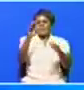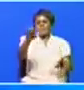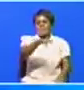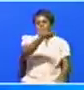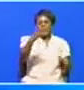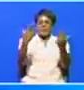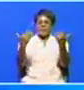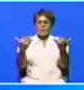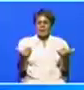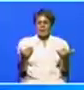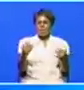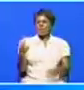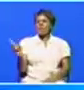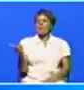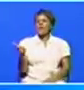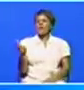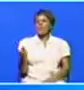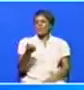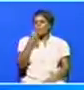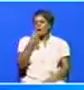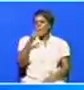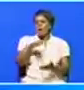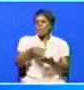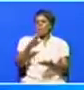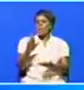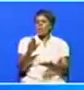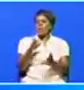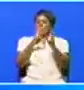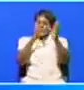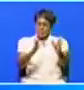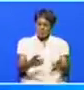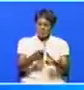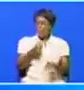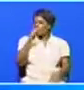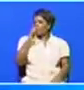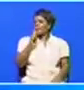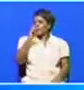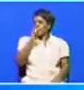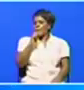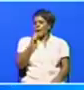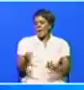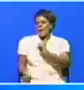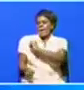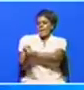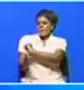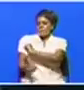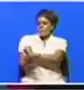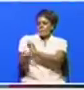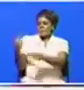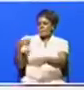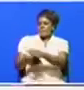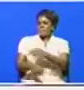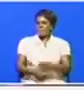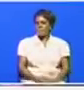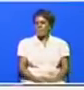na kwa sasa yupo hapa jijini Nairobi kwa matibabu zaidi. Rajab Hassan kutoka Dar es Salaam, Tanzania, na taarifa zaidi.